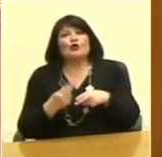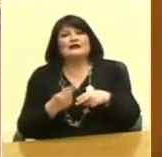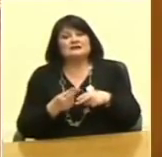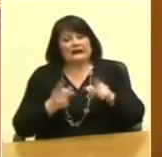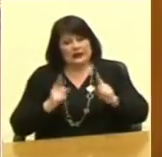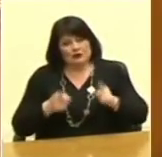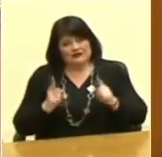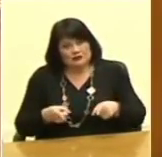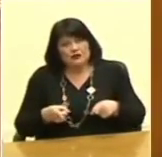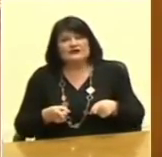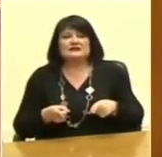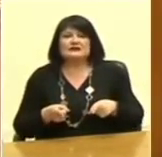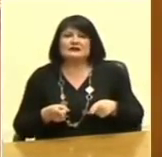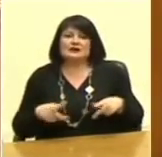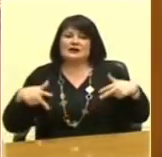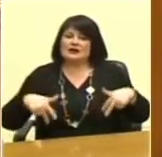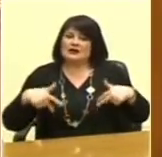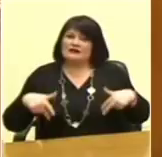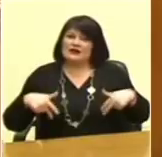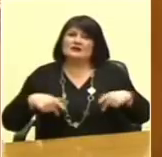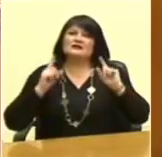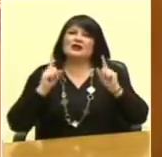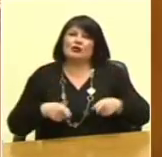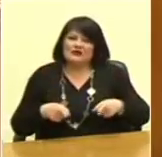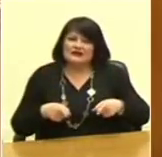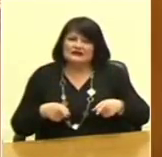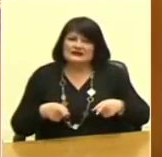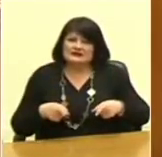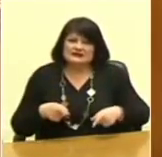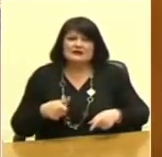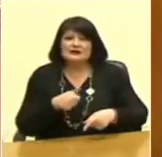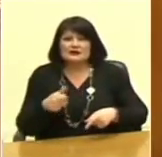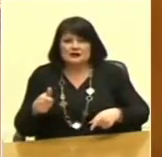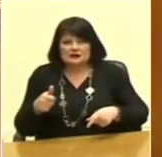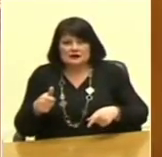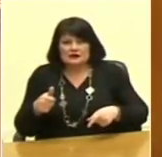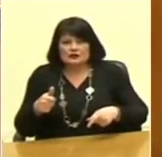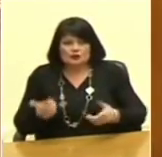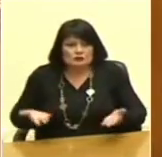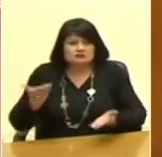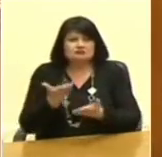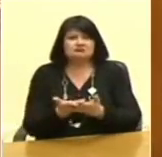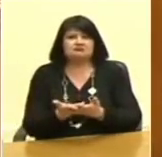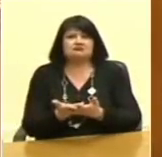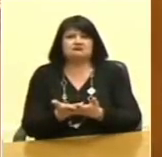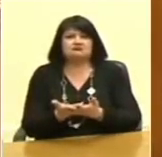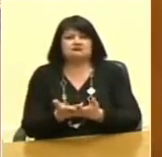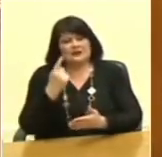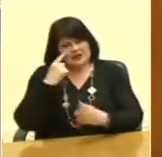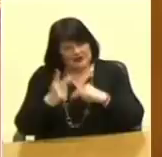αποφάσεων και η κυβέρνηση επιλέγει όχι να φέρει προς συζήτηση το θέμα Πολάκη, το οποίο θα το